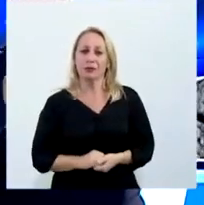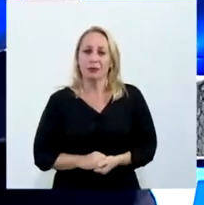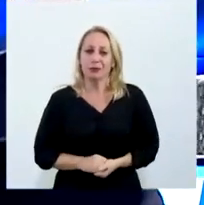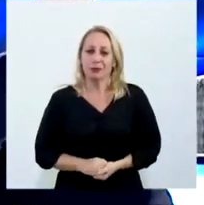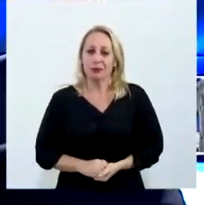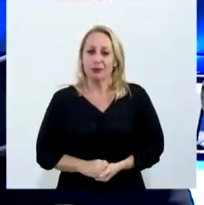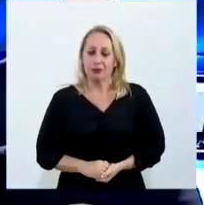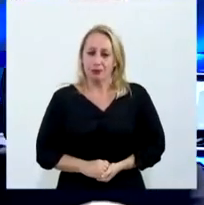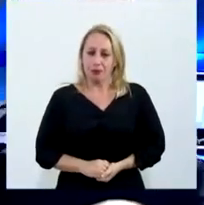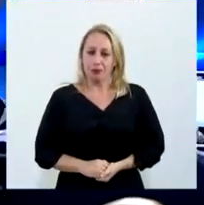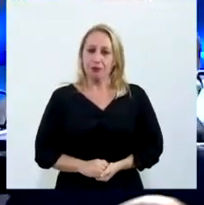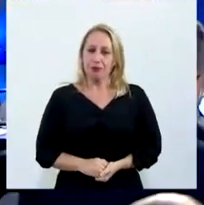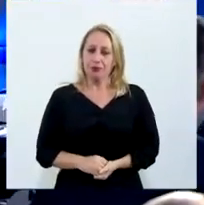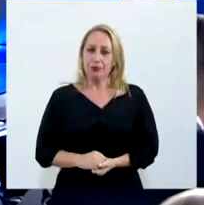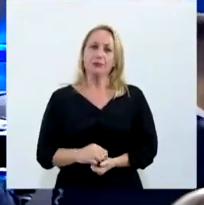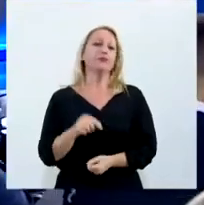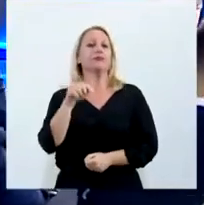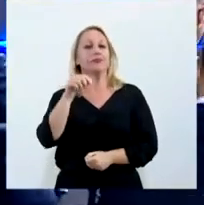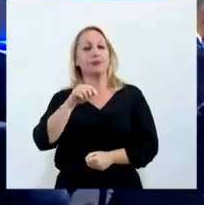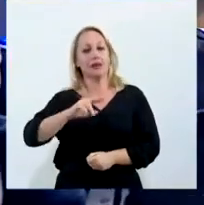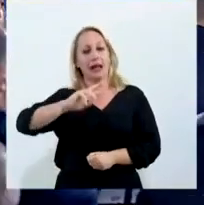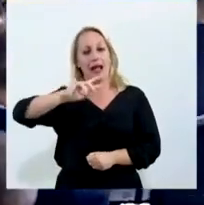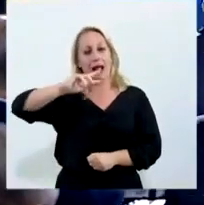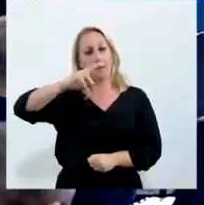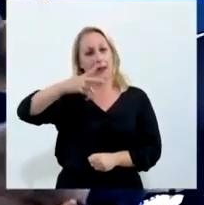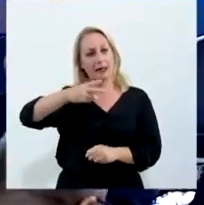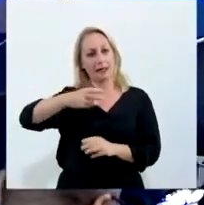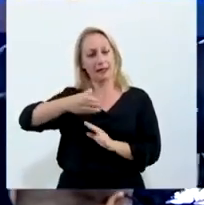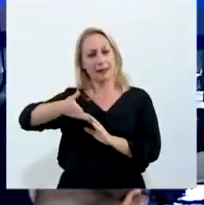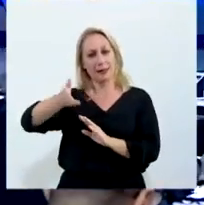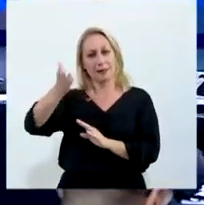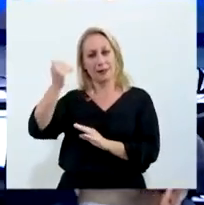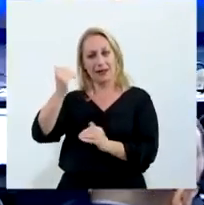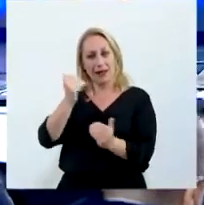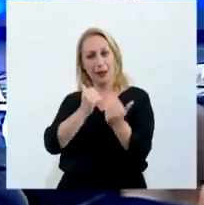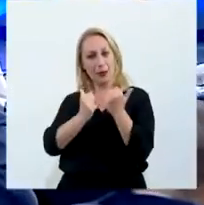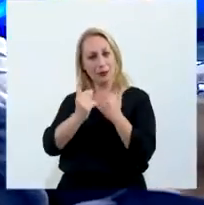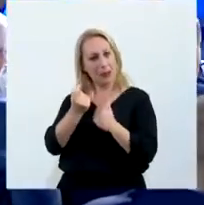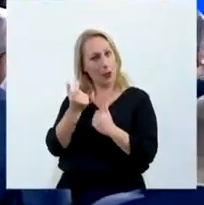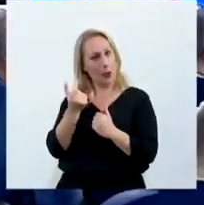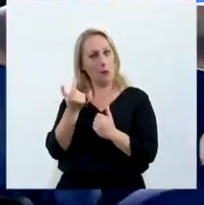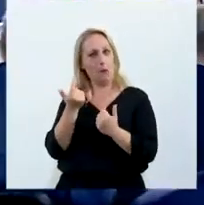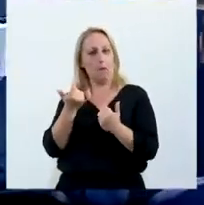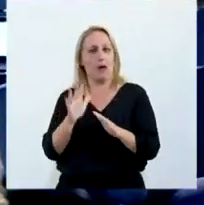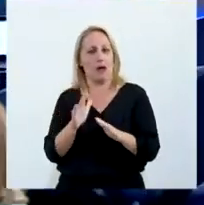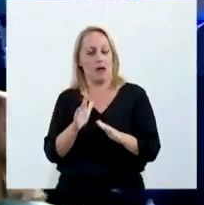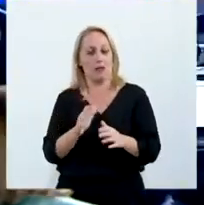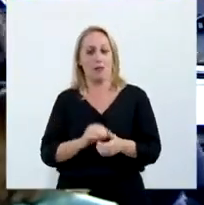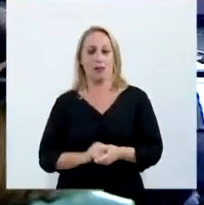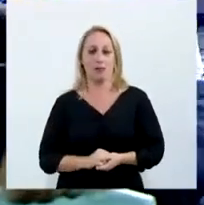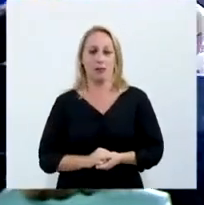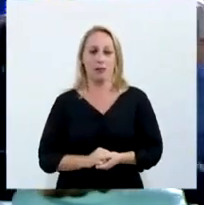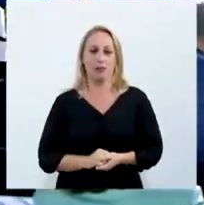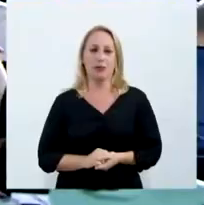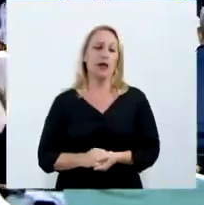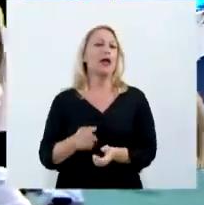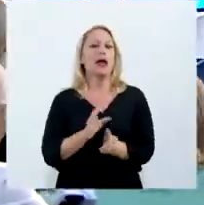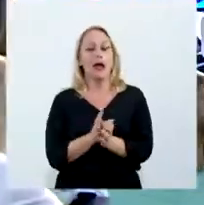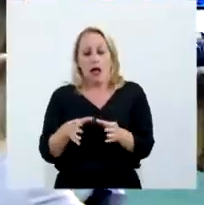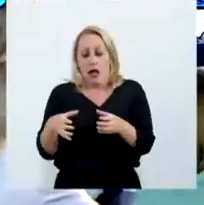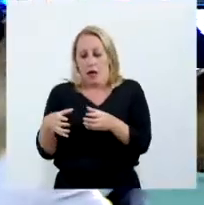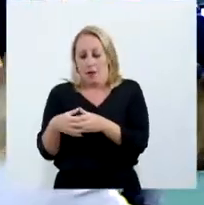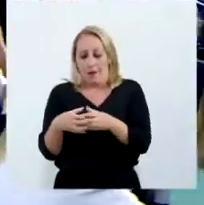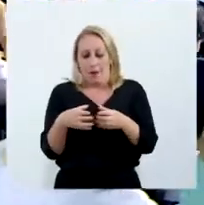Παραπέμψω, κύριε Κρικέλλα, σε μία απάντηση που έδωσα σε προηγούμενο ερώτημα. Αυτές οι κομματικές